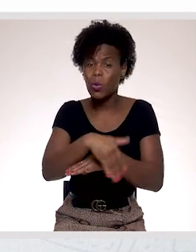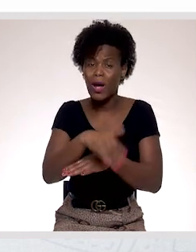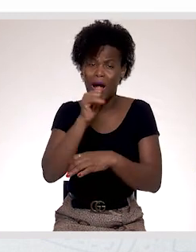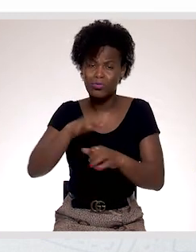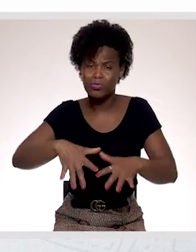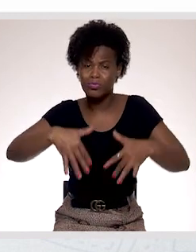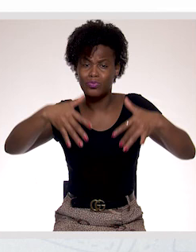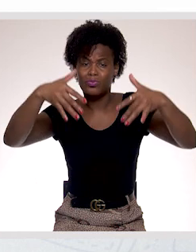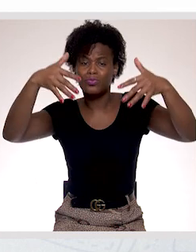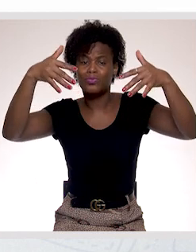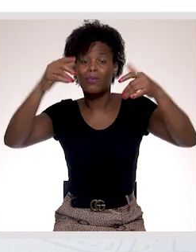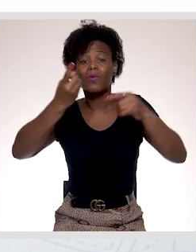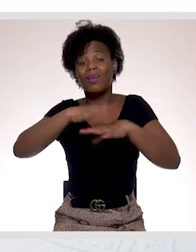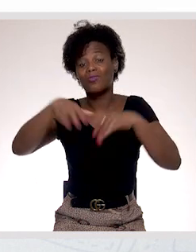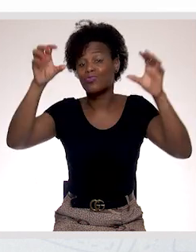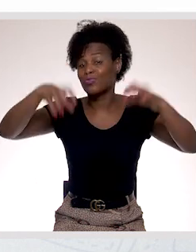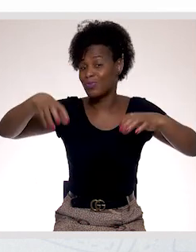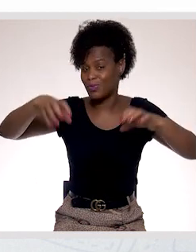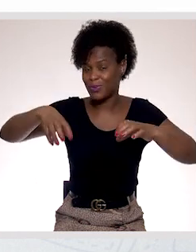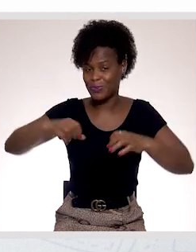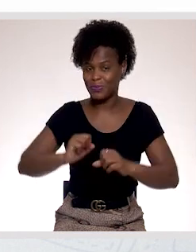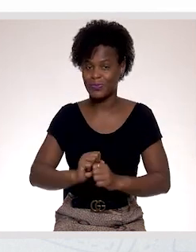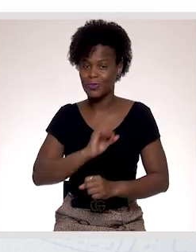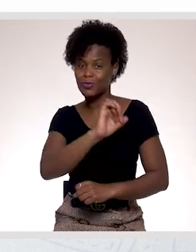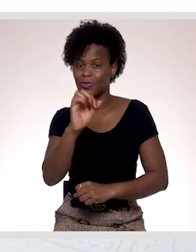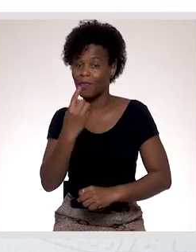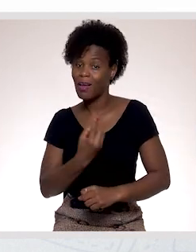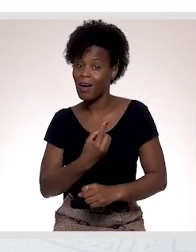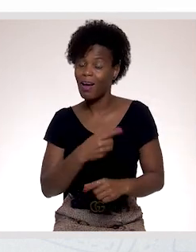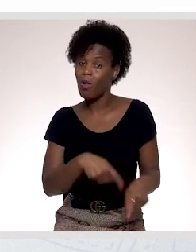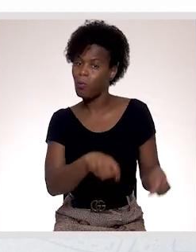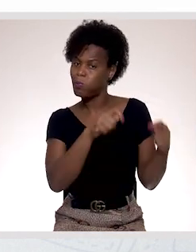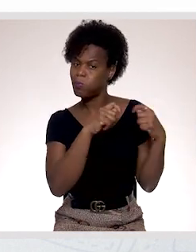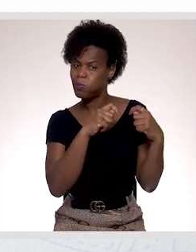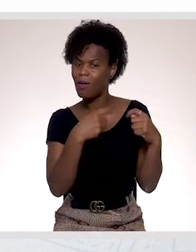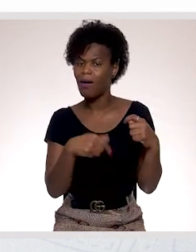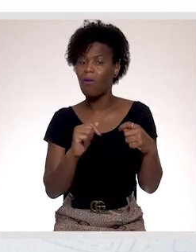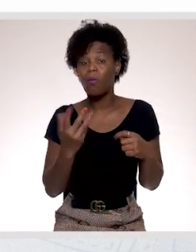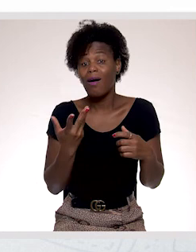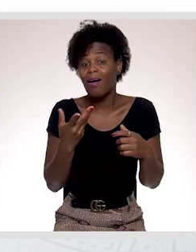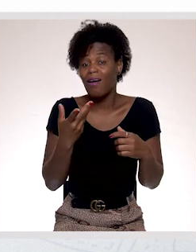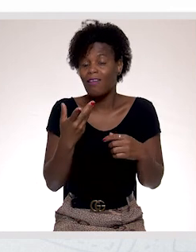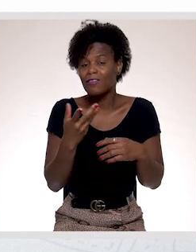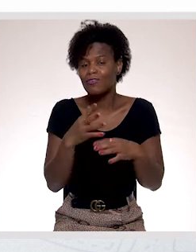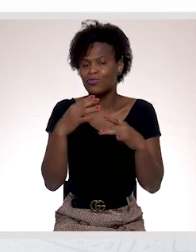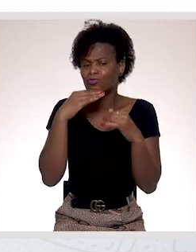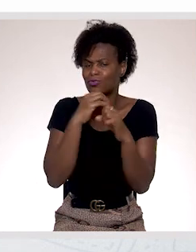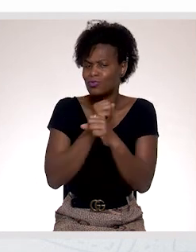cause de la pluie. Vous devez porter votre manteau car il fait